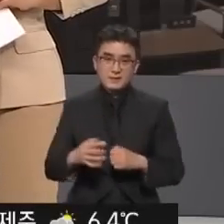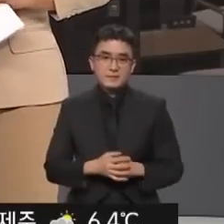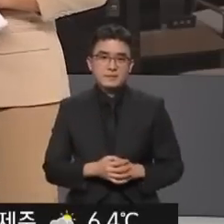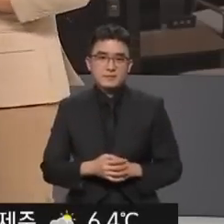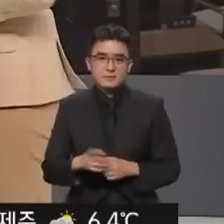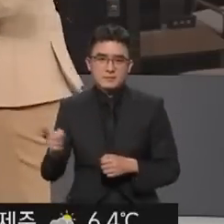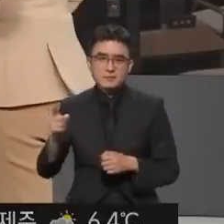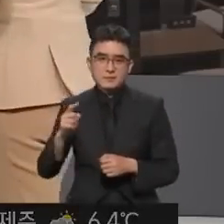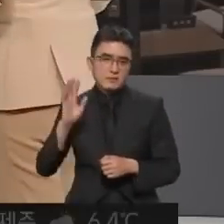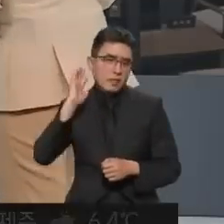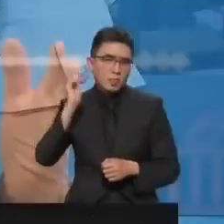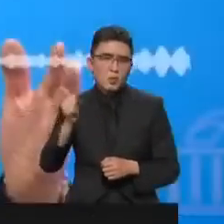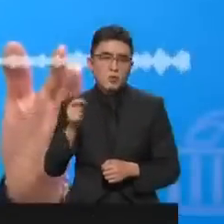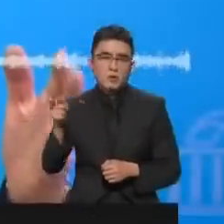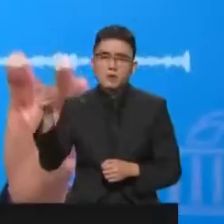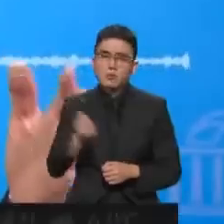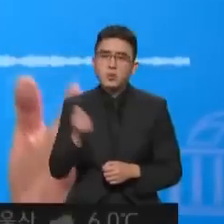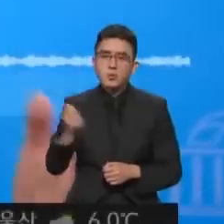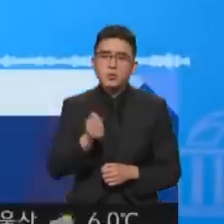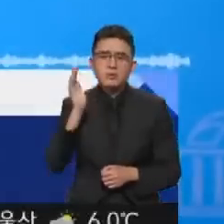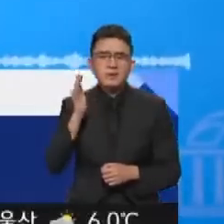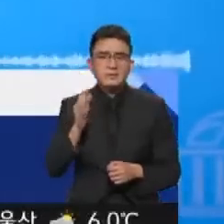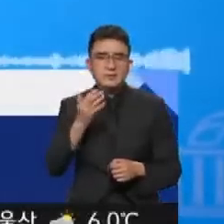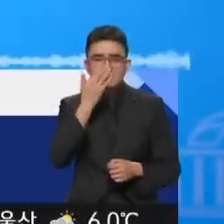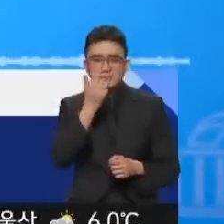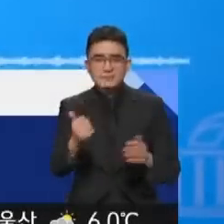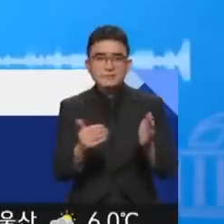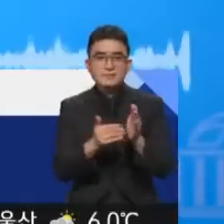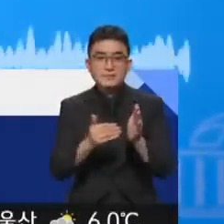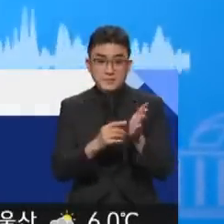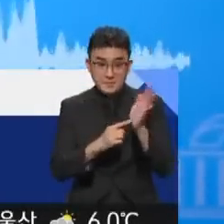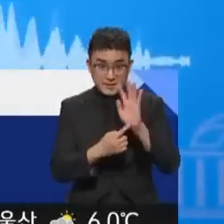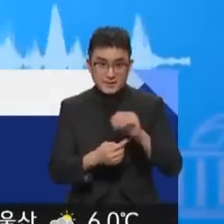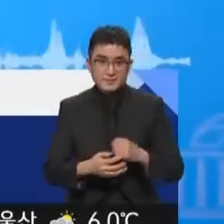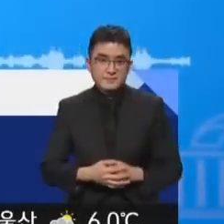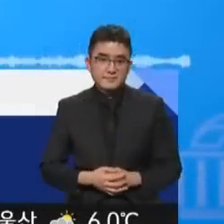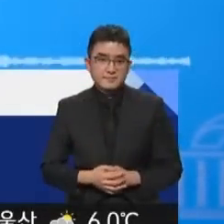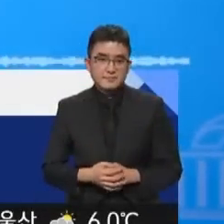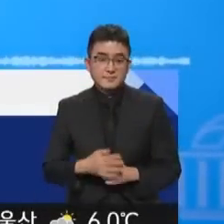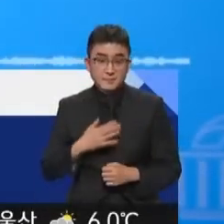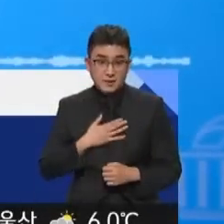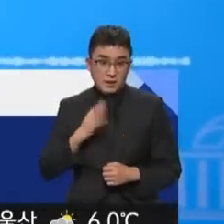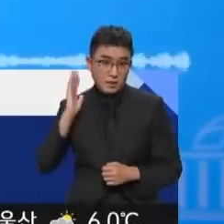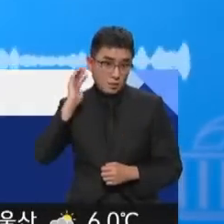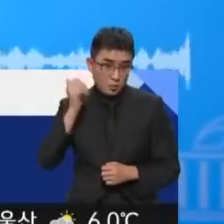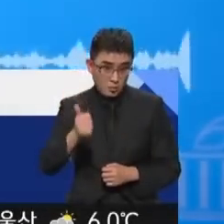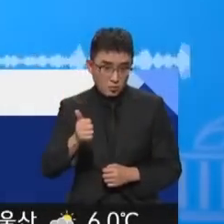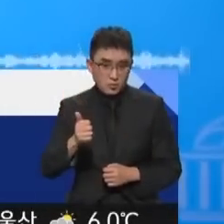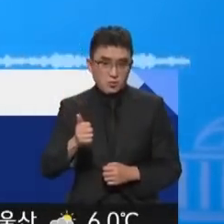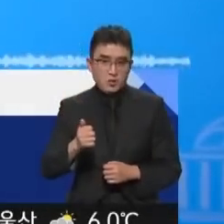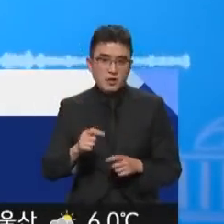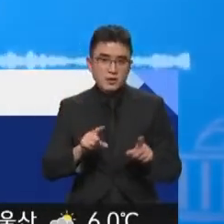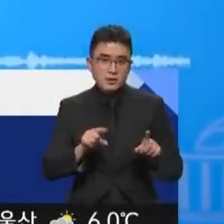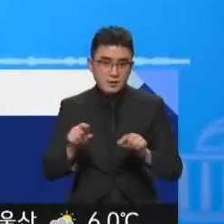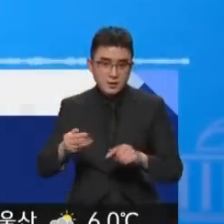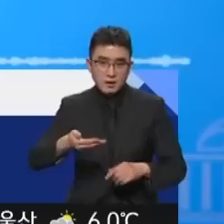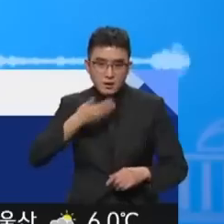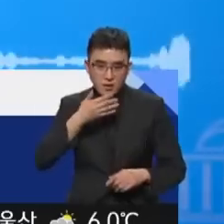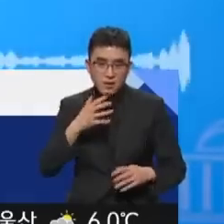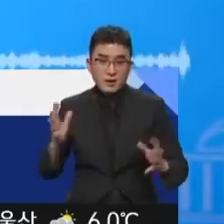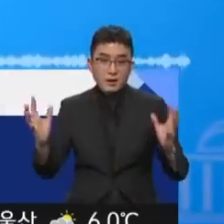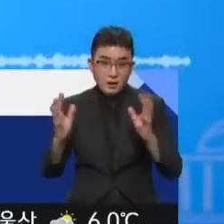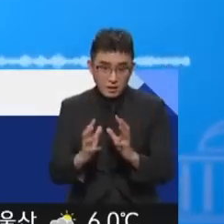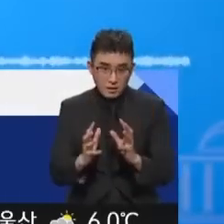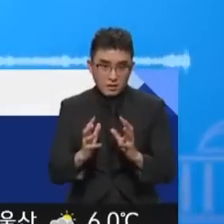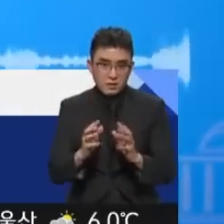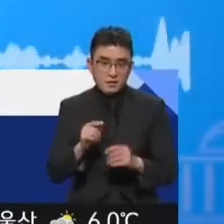강조했습니다. 제가 대통령하고 뭐 만찬을 해동한 것이 관저에서 두 번 있었다 하는 그 기사가